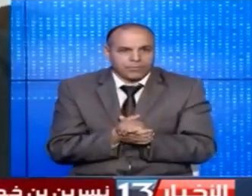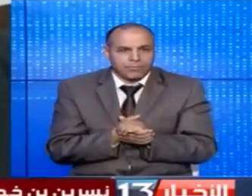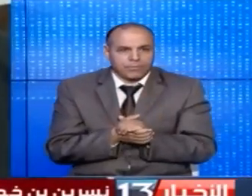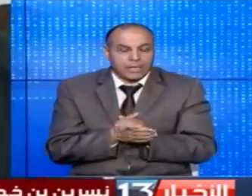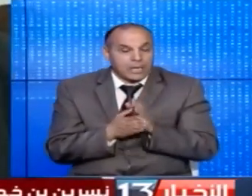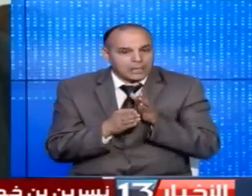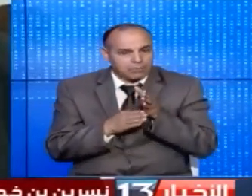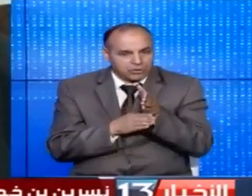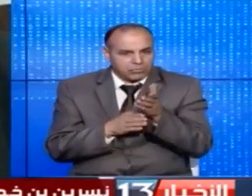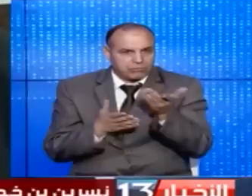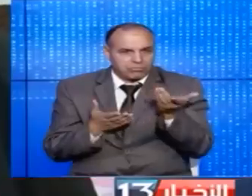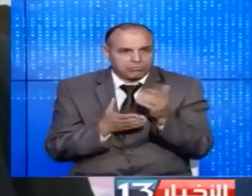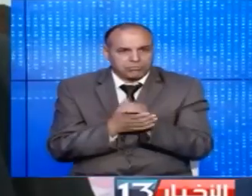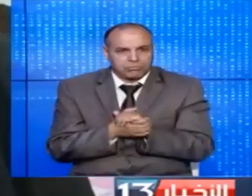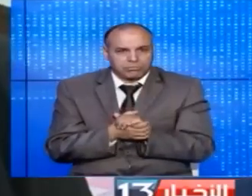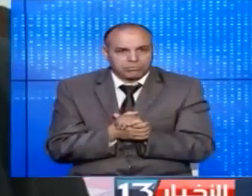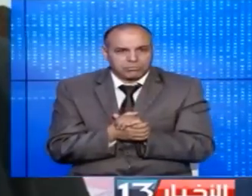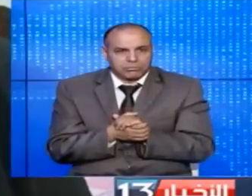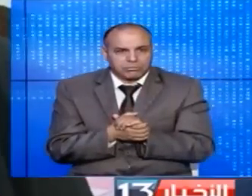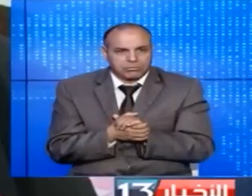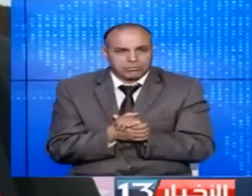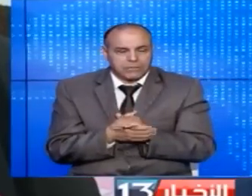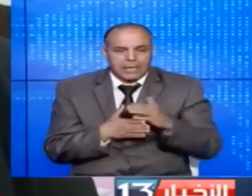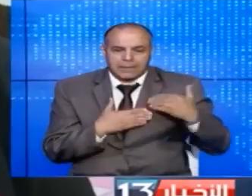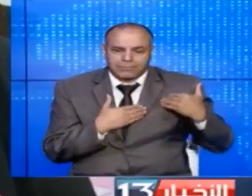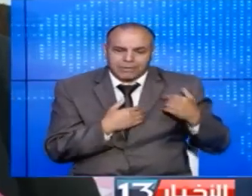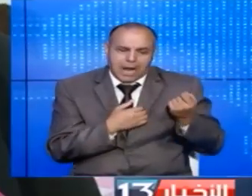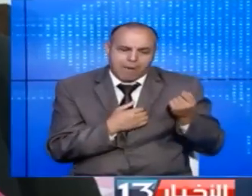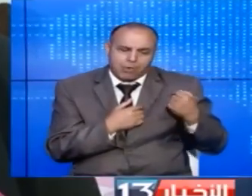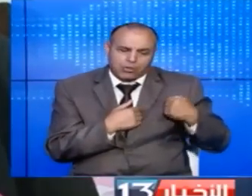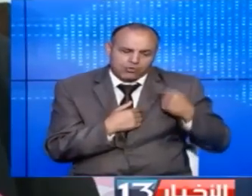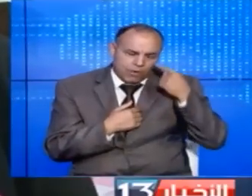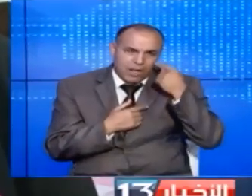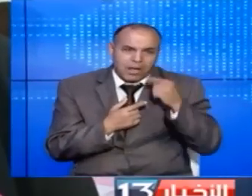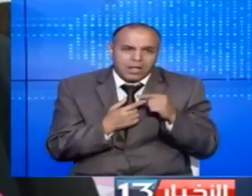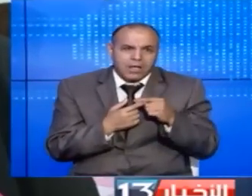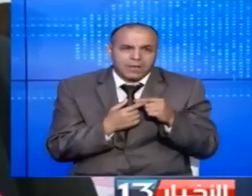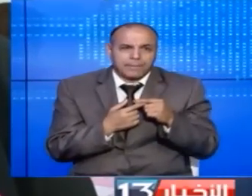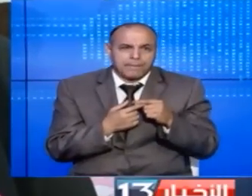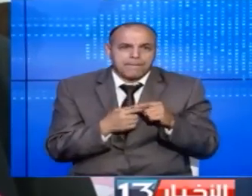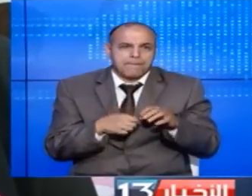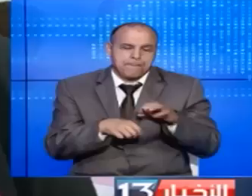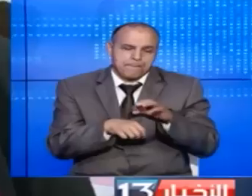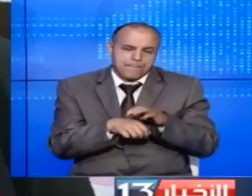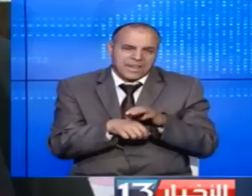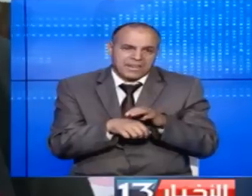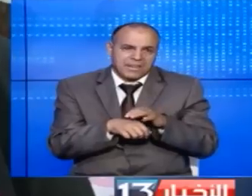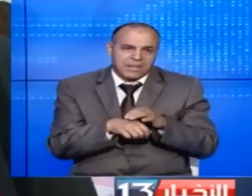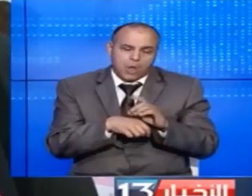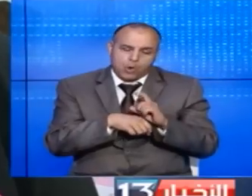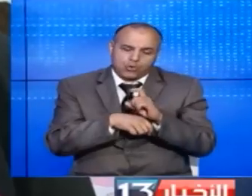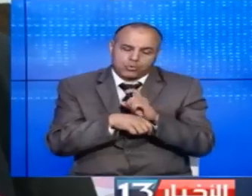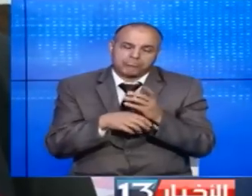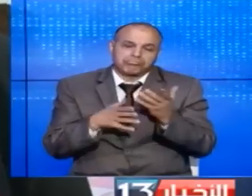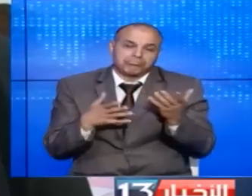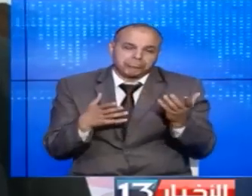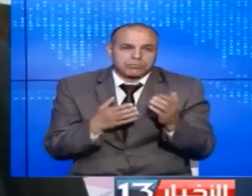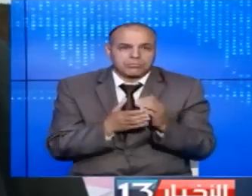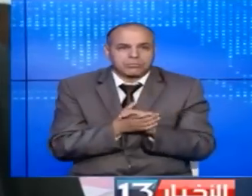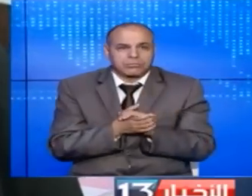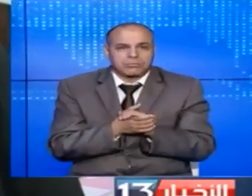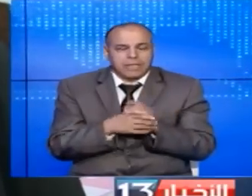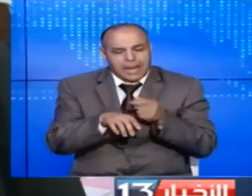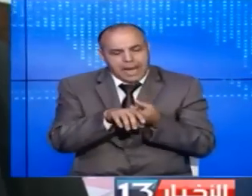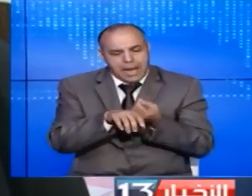2017، مشيت في عندي في صدري كعبورة، مشيت نشوف فيها يا أخي طلعت كانسيروز،